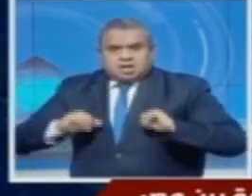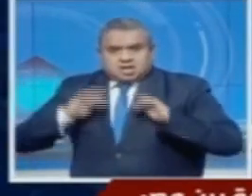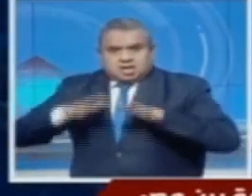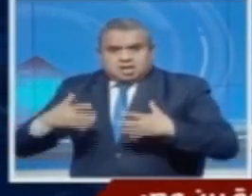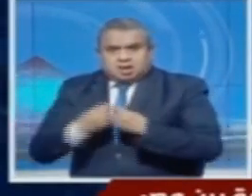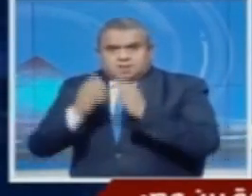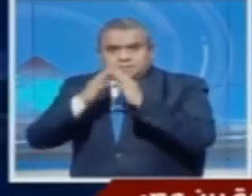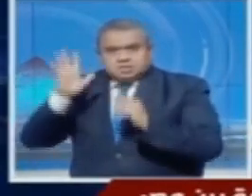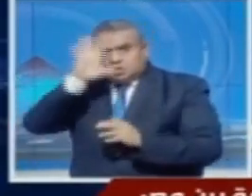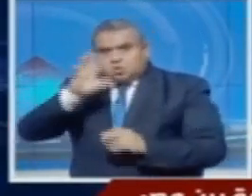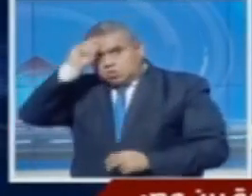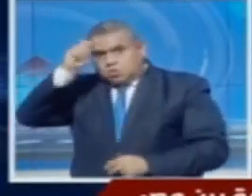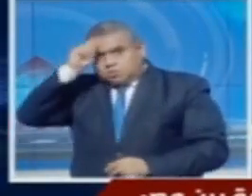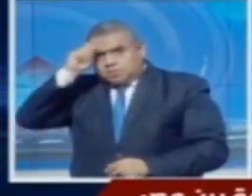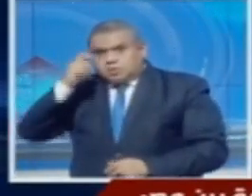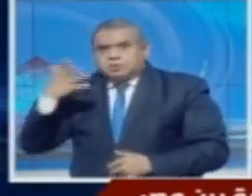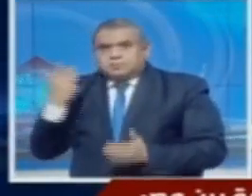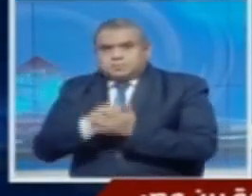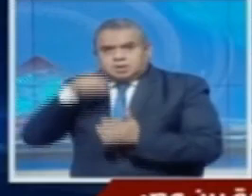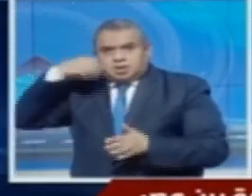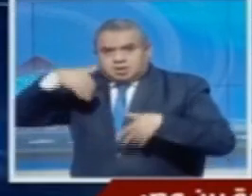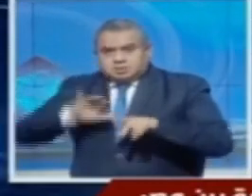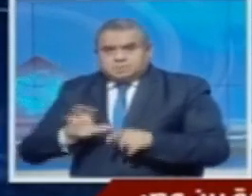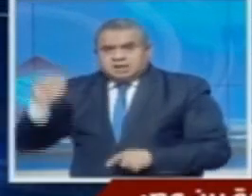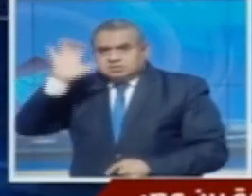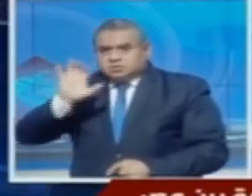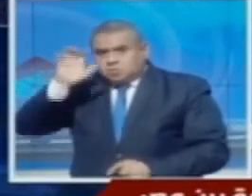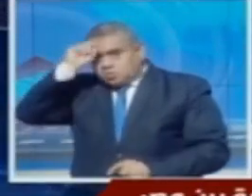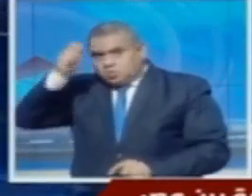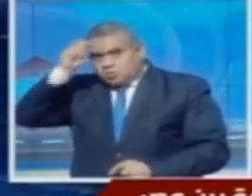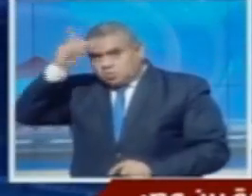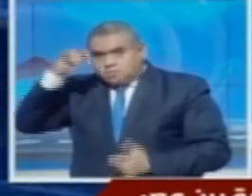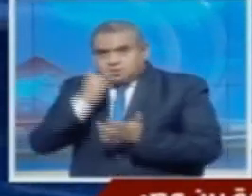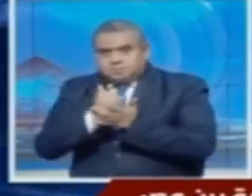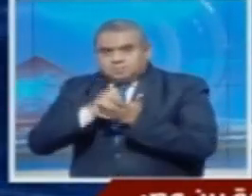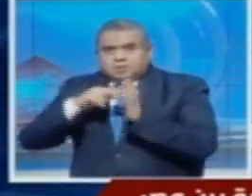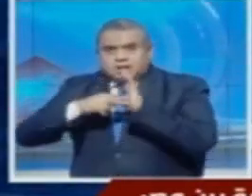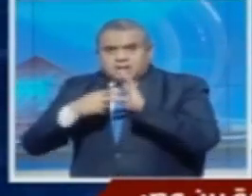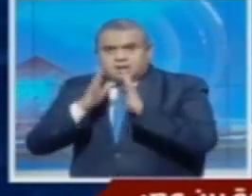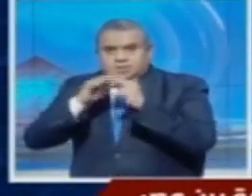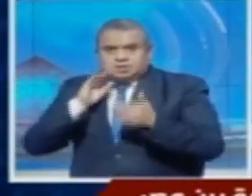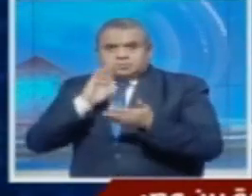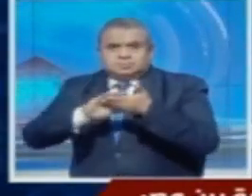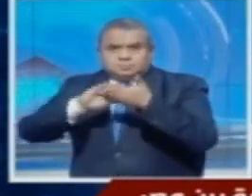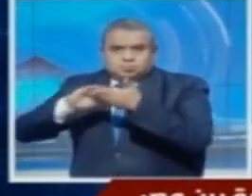لتعميق الشراكة المصرية الأوروبية. وثمن رئيس المجلس الأوروبي جهود مصر تجاه مختلف القضايا التي